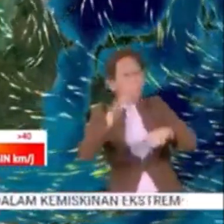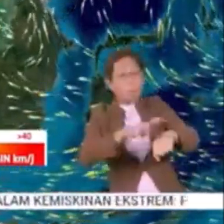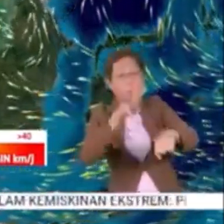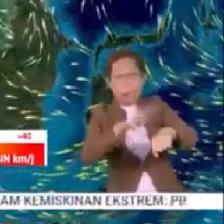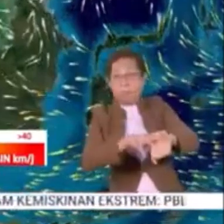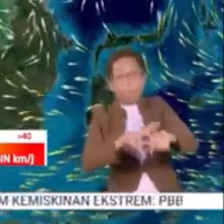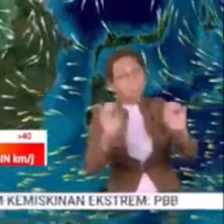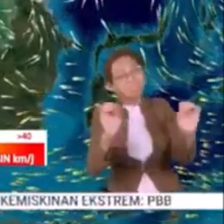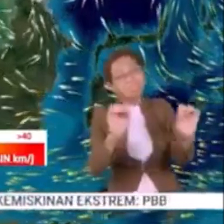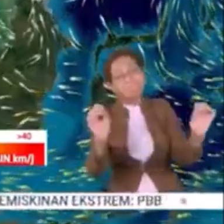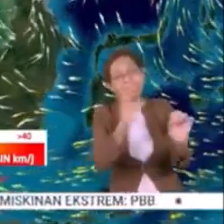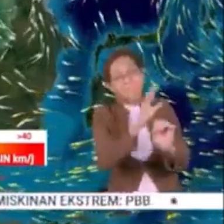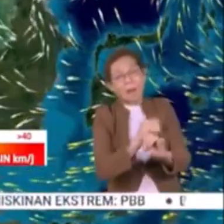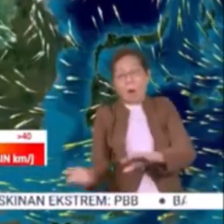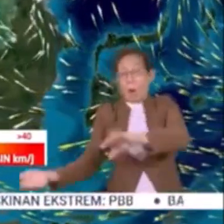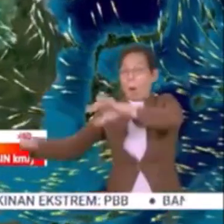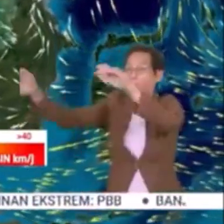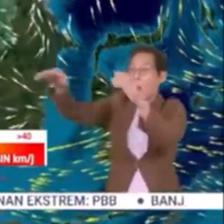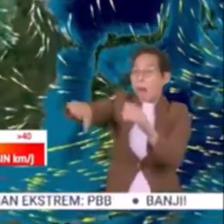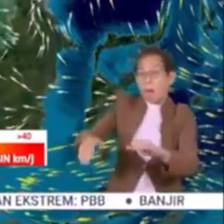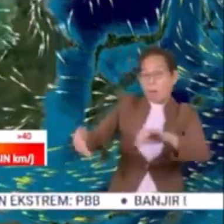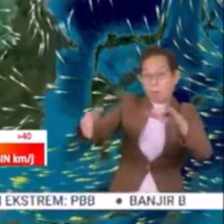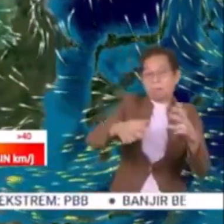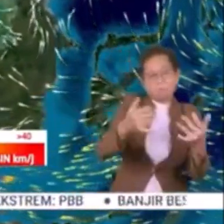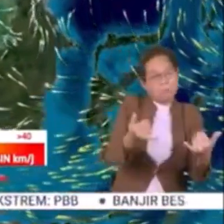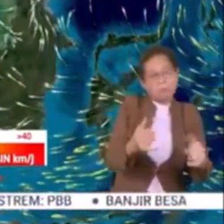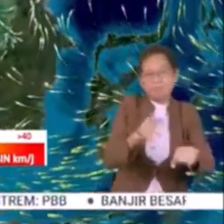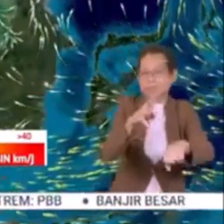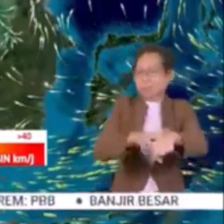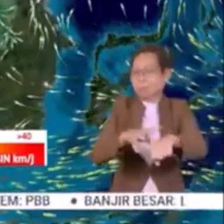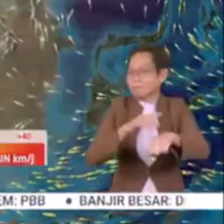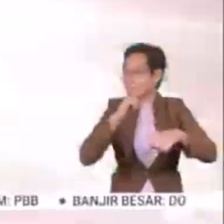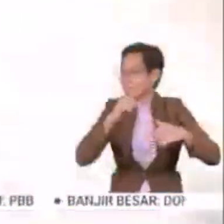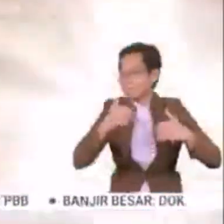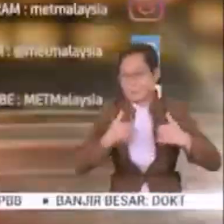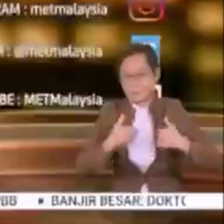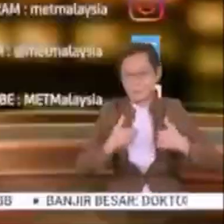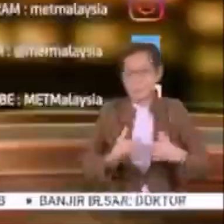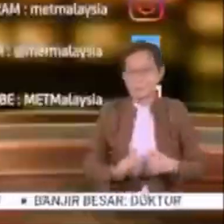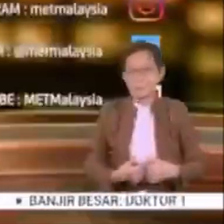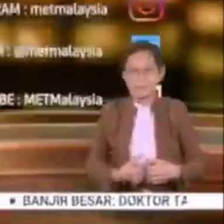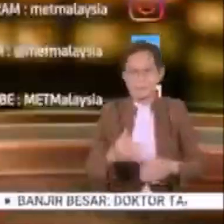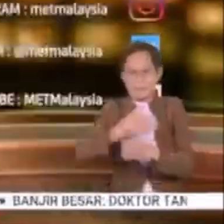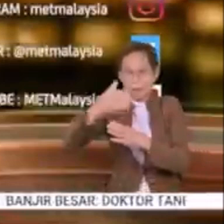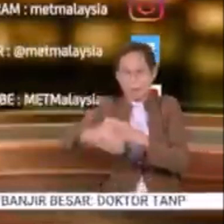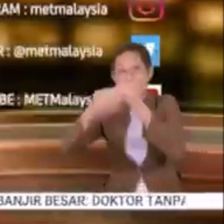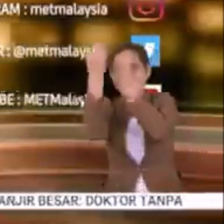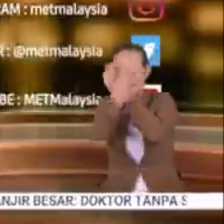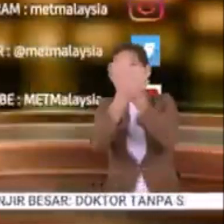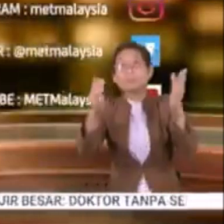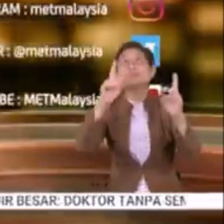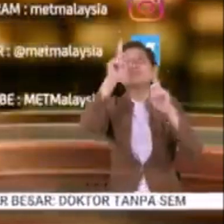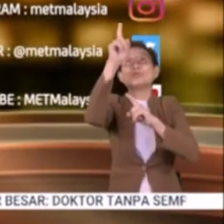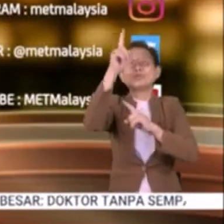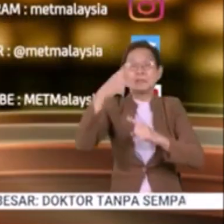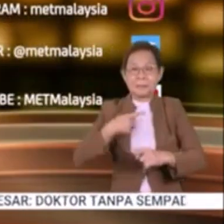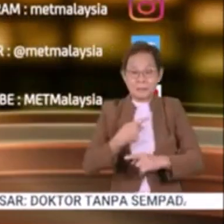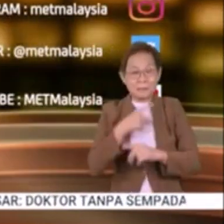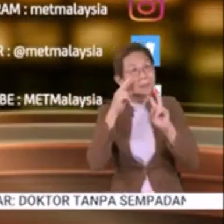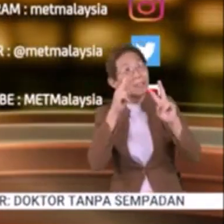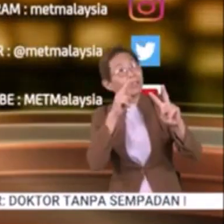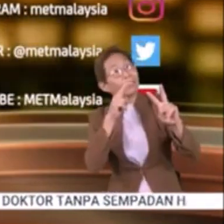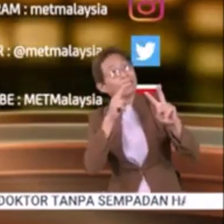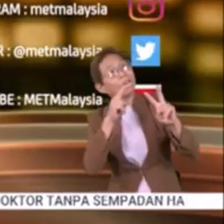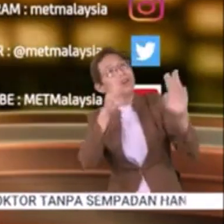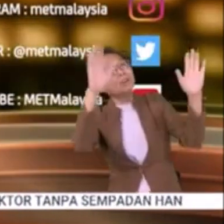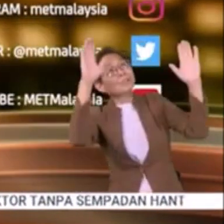sebarang amaran angin kencang dan laut bergelora dalam waktu yang terdekat ini. Baiklah, sekian dahulu info cuaca buat kali ini. Sebelum berpisah, kita lihat tinjauan